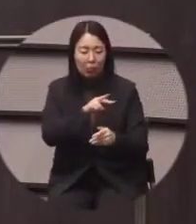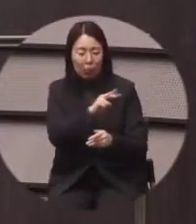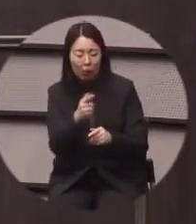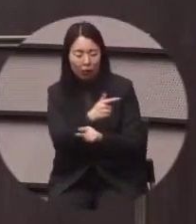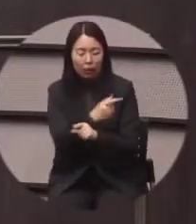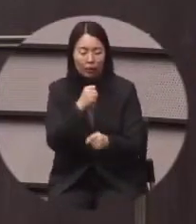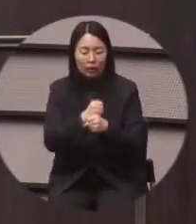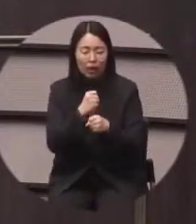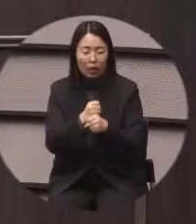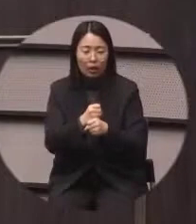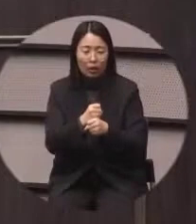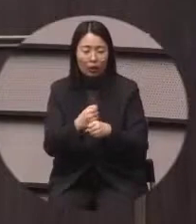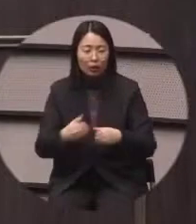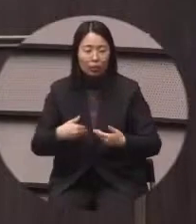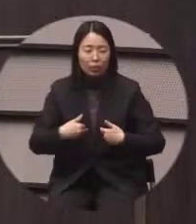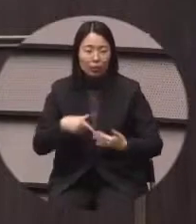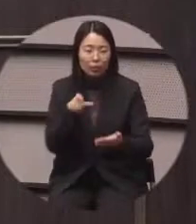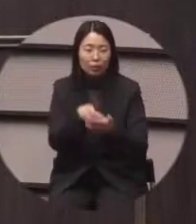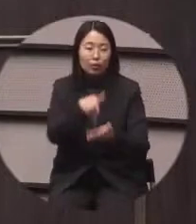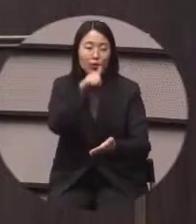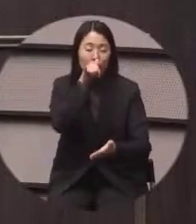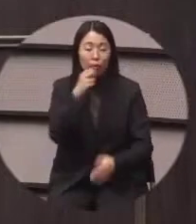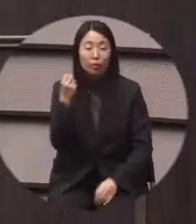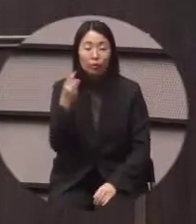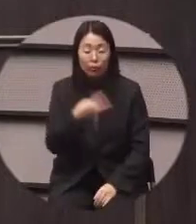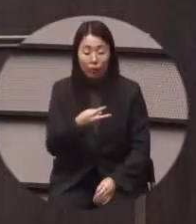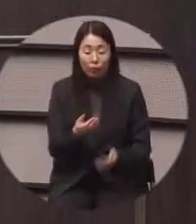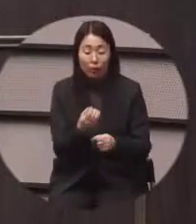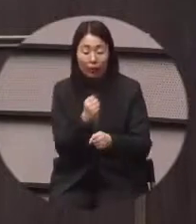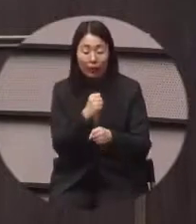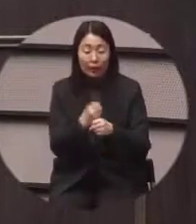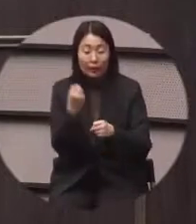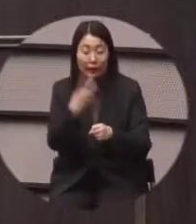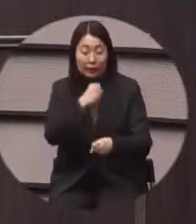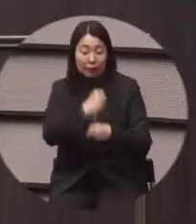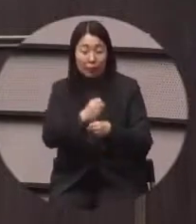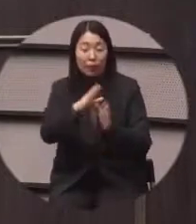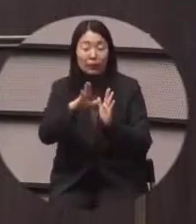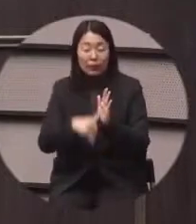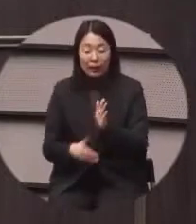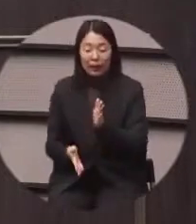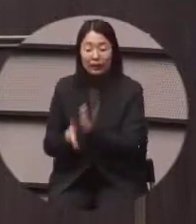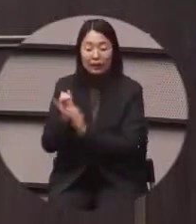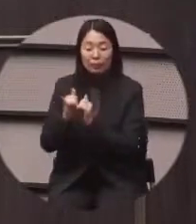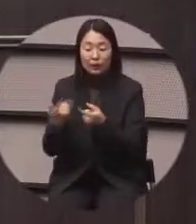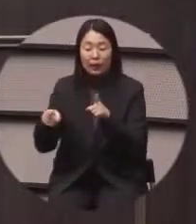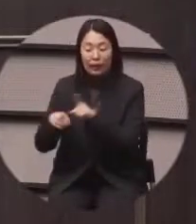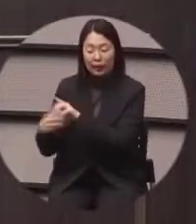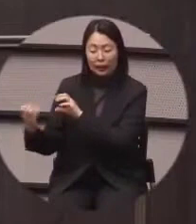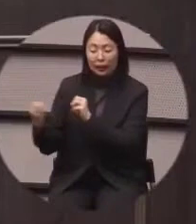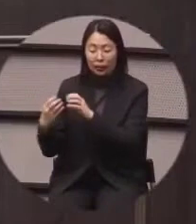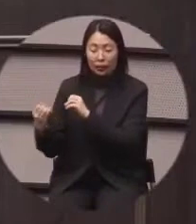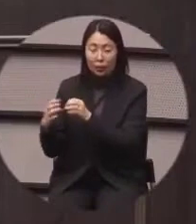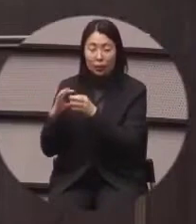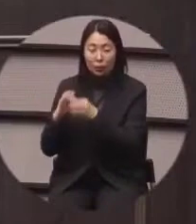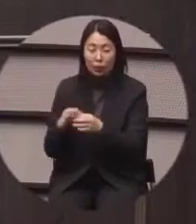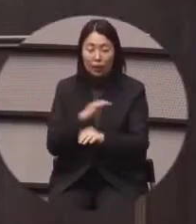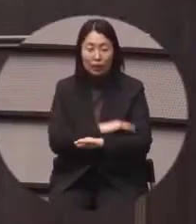재수립을 통해 도시개발계획과 지역주민의 개발 수요에 능동적으로 대처해야 하는